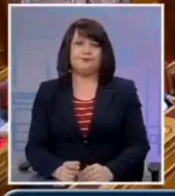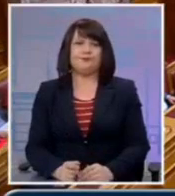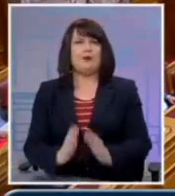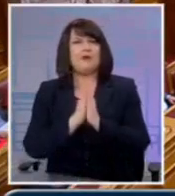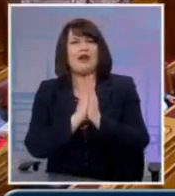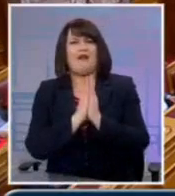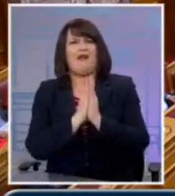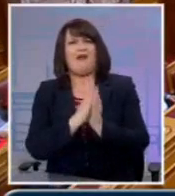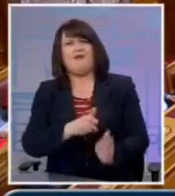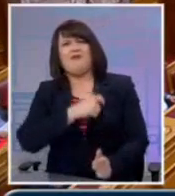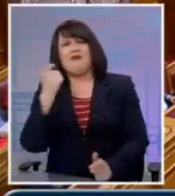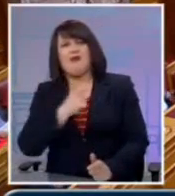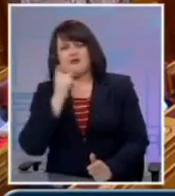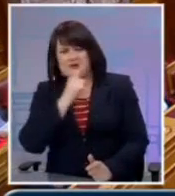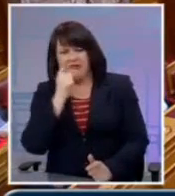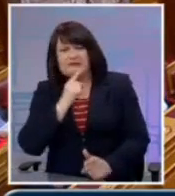Παρακαλώ, παρακαλώ.